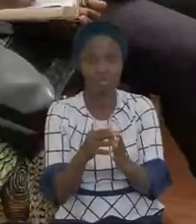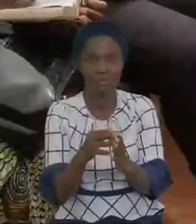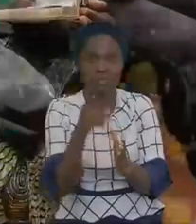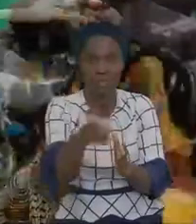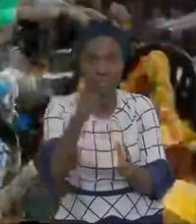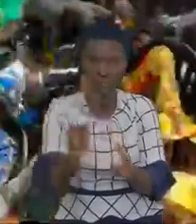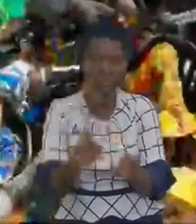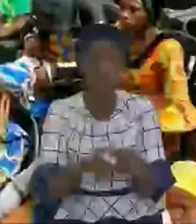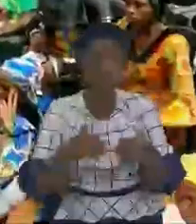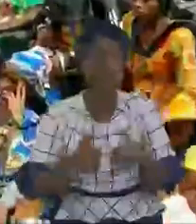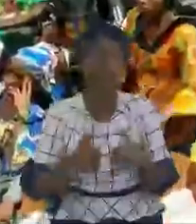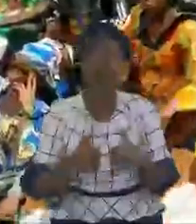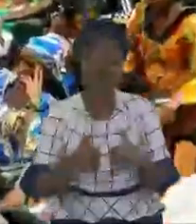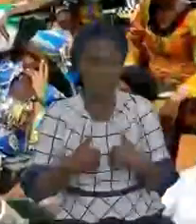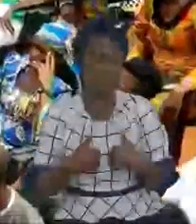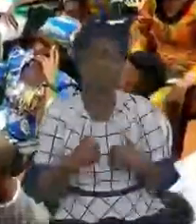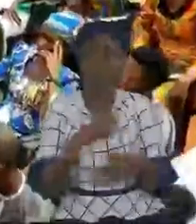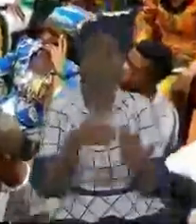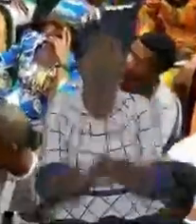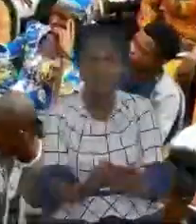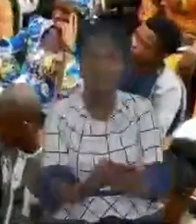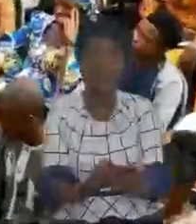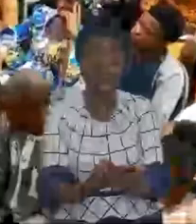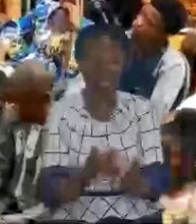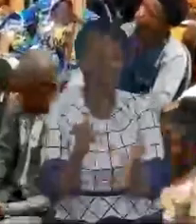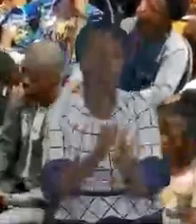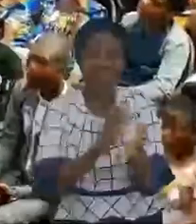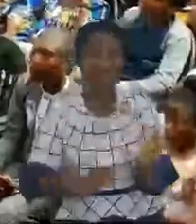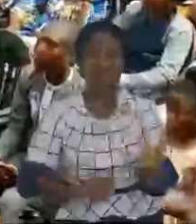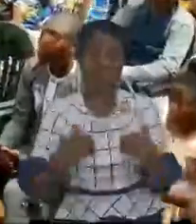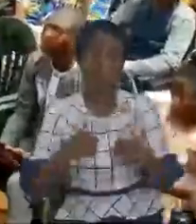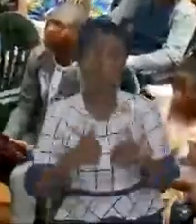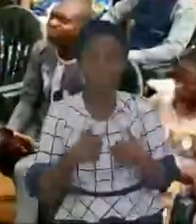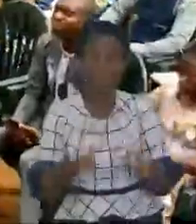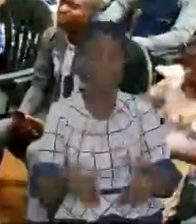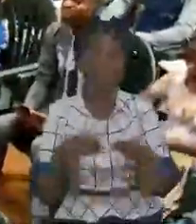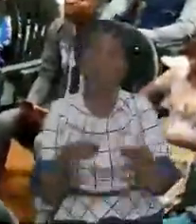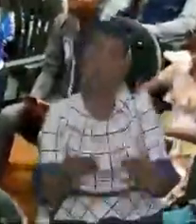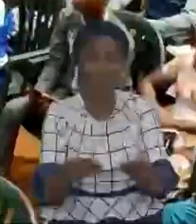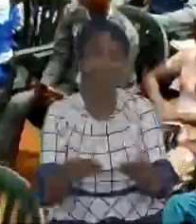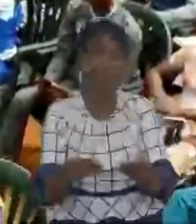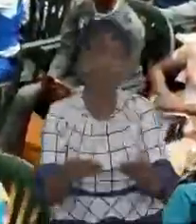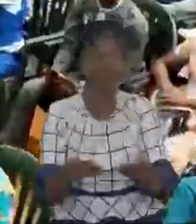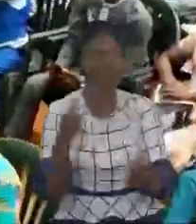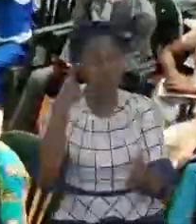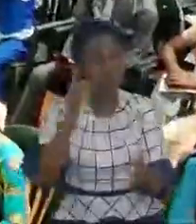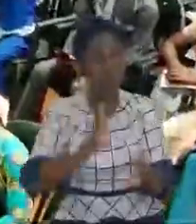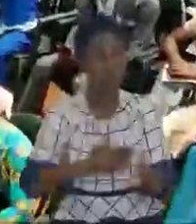Tu dois avoir tout ce que Christ a prévu pour notre libération.